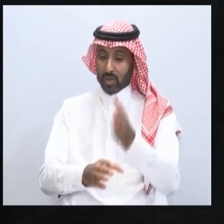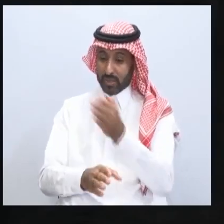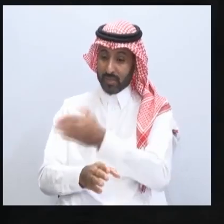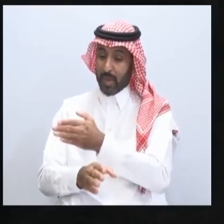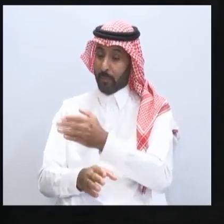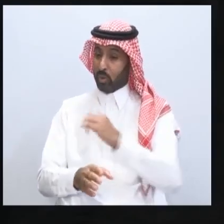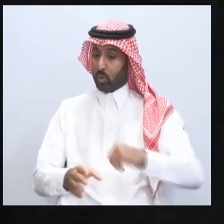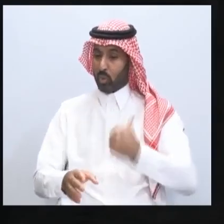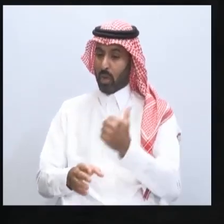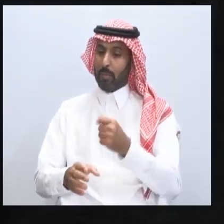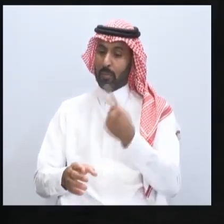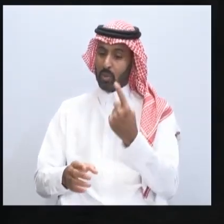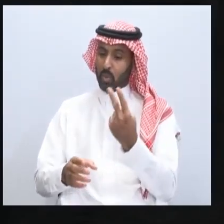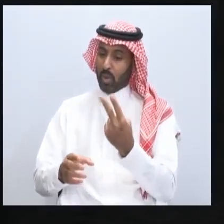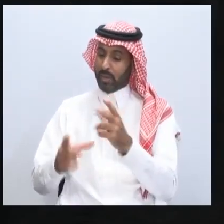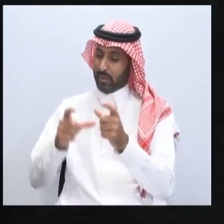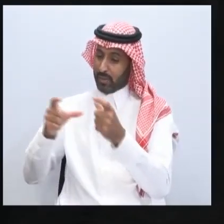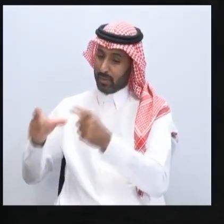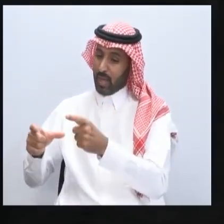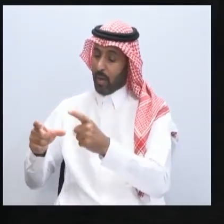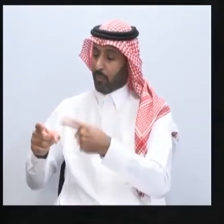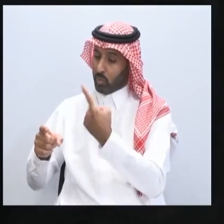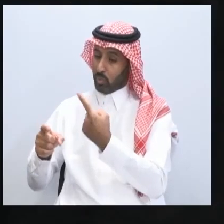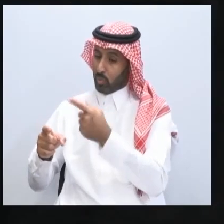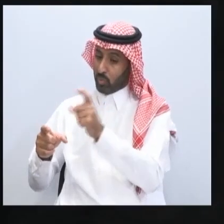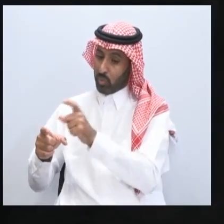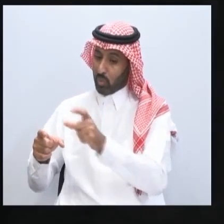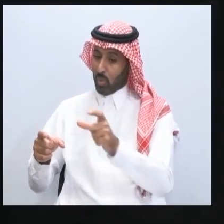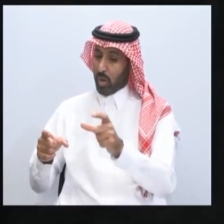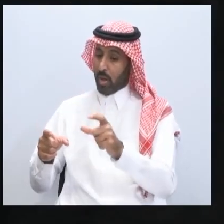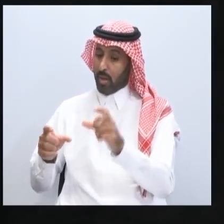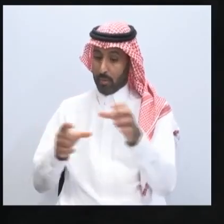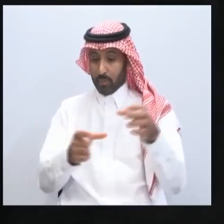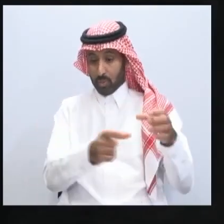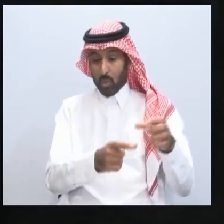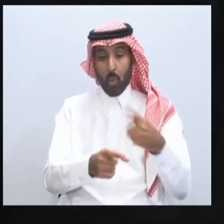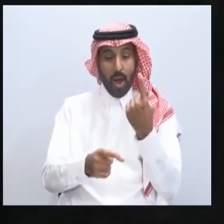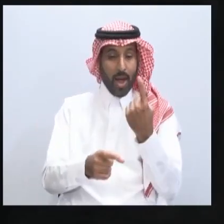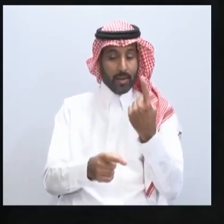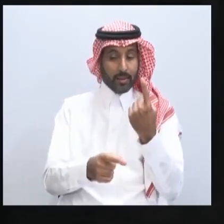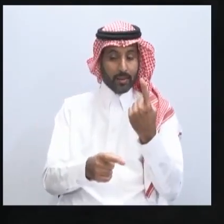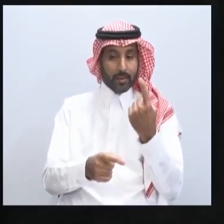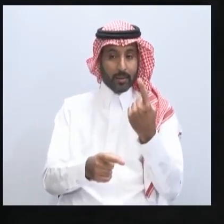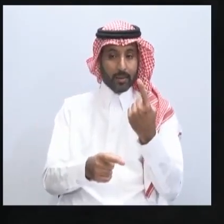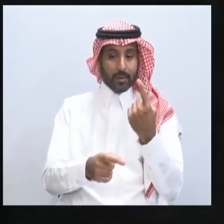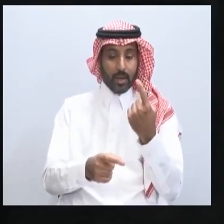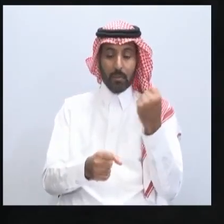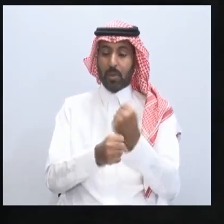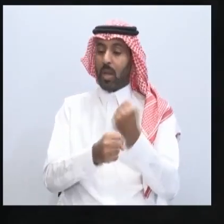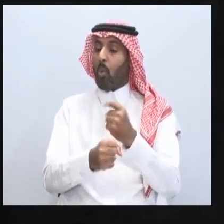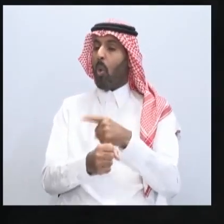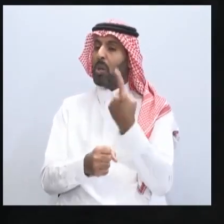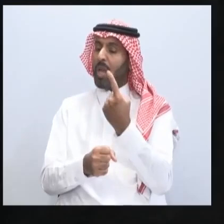طلابه الى مجموعات للقيام بعمل تجربه احد هؤلاء الطلاب قام بالعمل